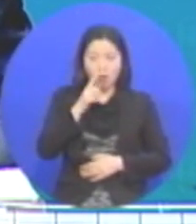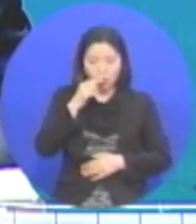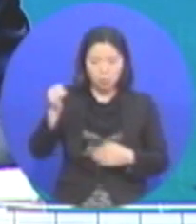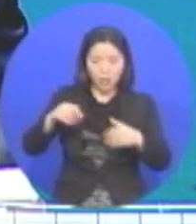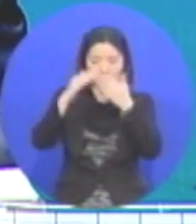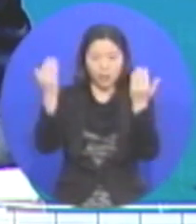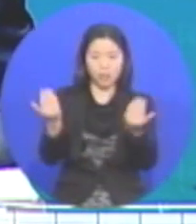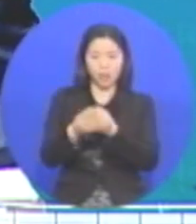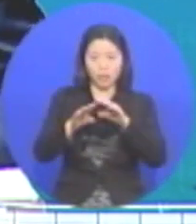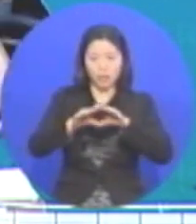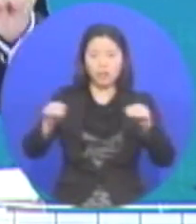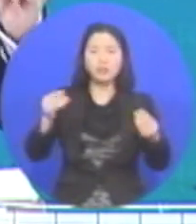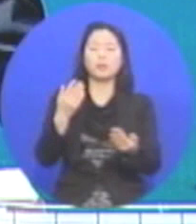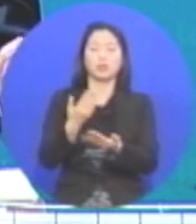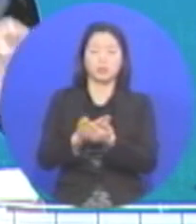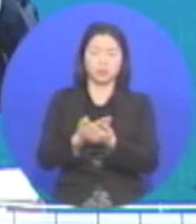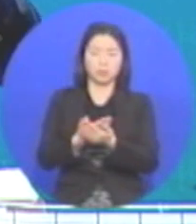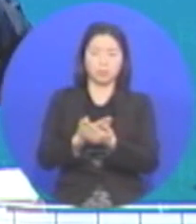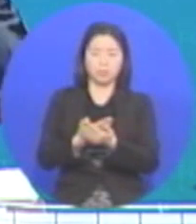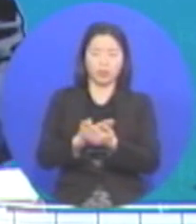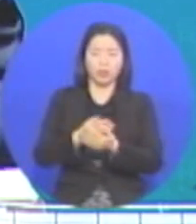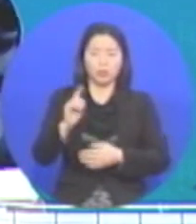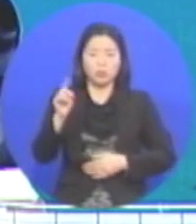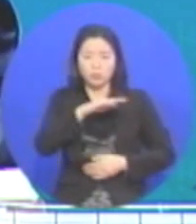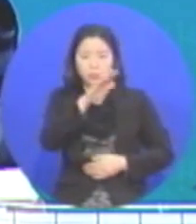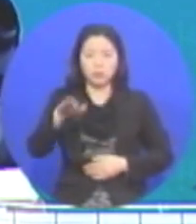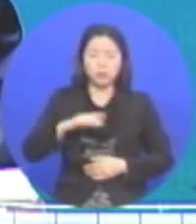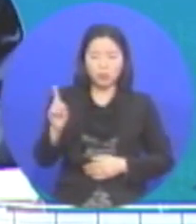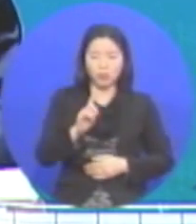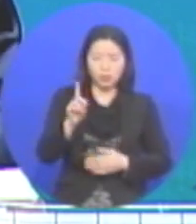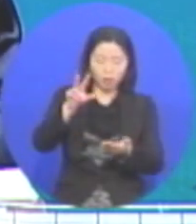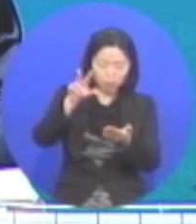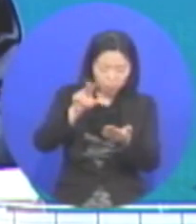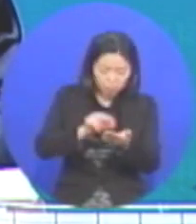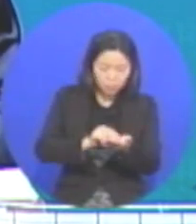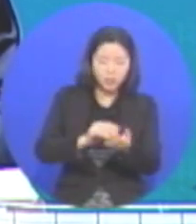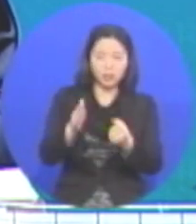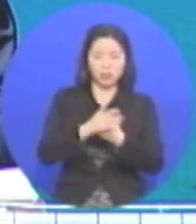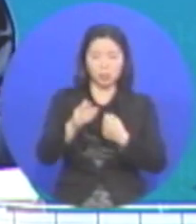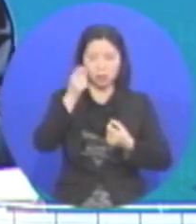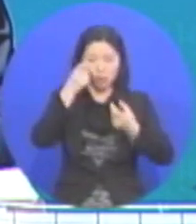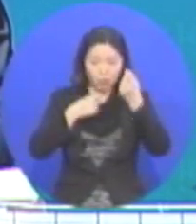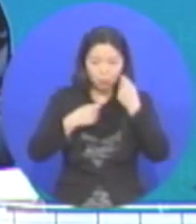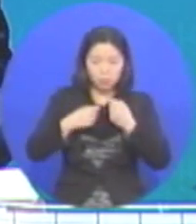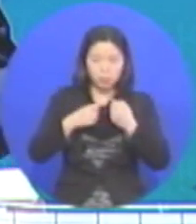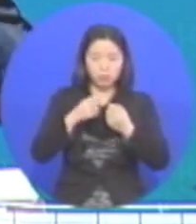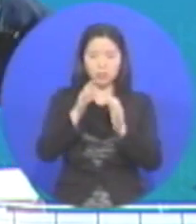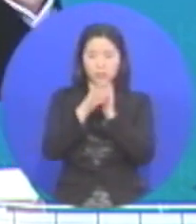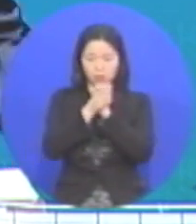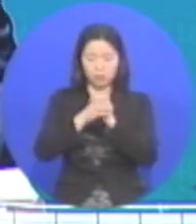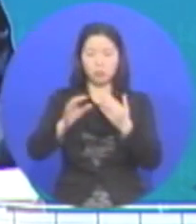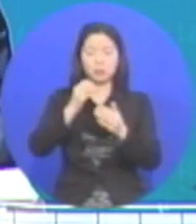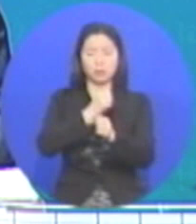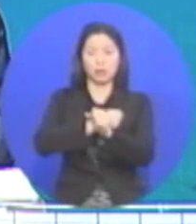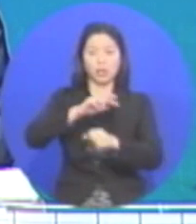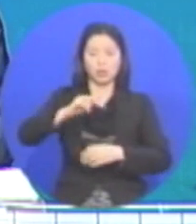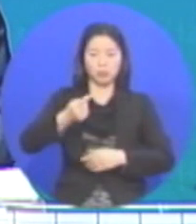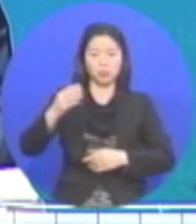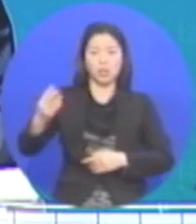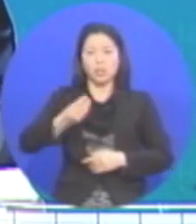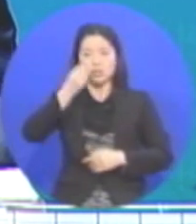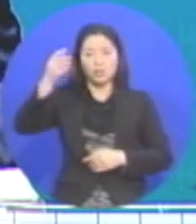거잖아요 우리도 어떤 문제 때문에 기도를 해도 응답은 성령님으로 오세요 성령님이 임하시면 응답은 다 받은